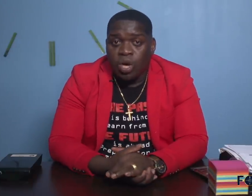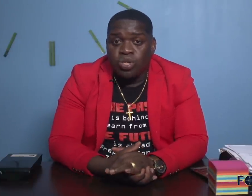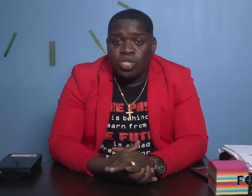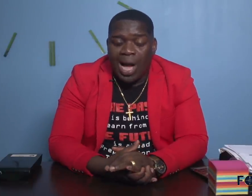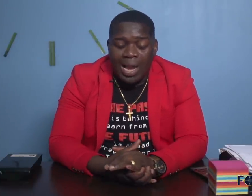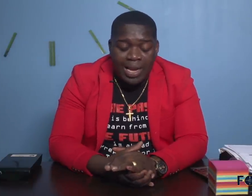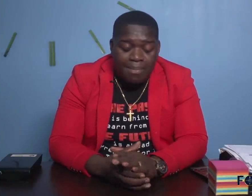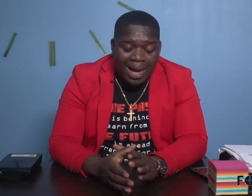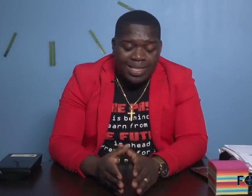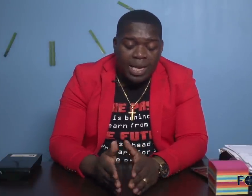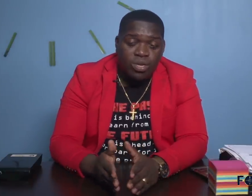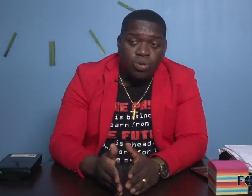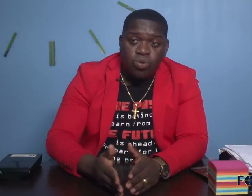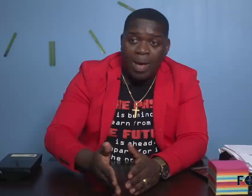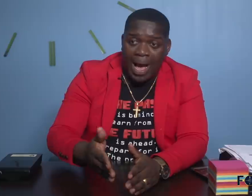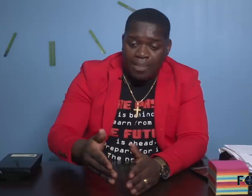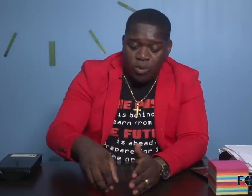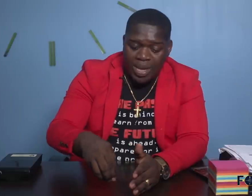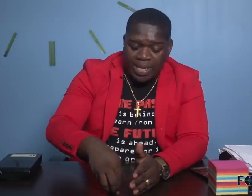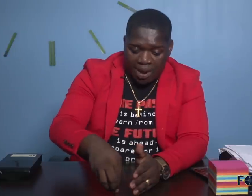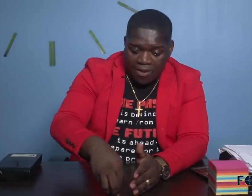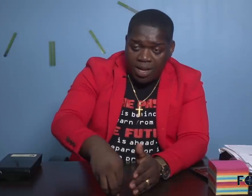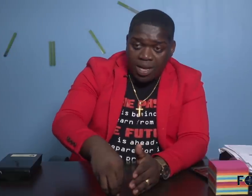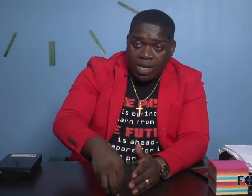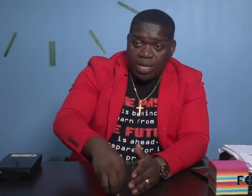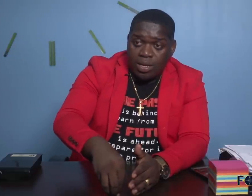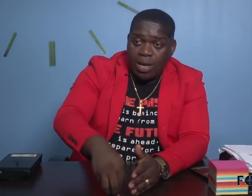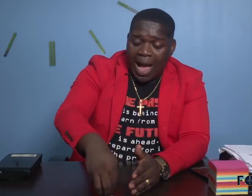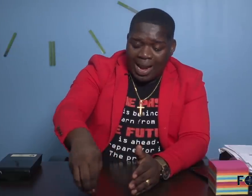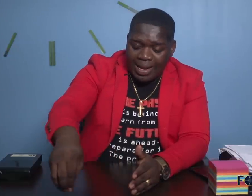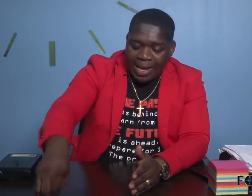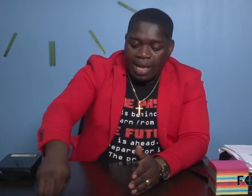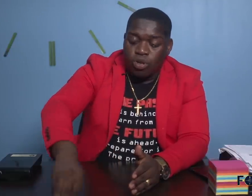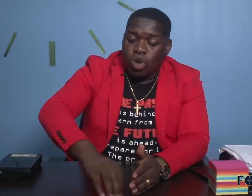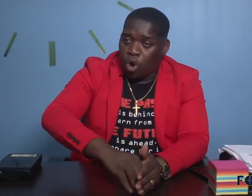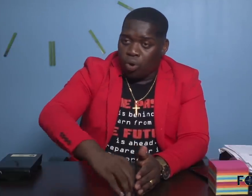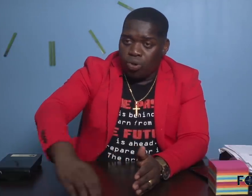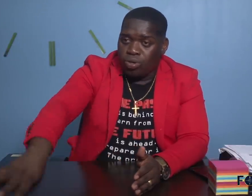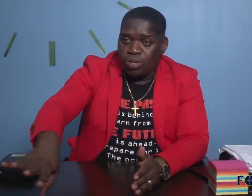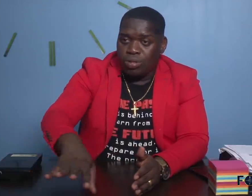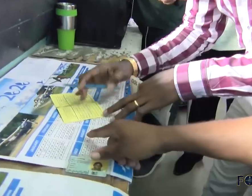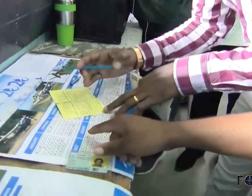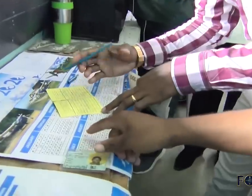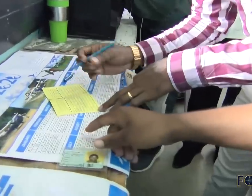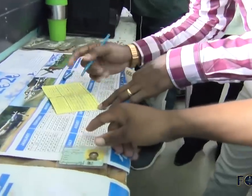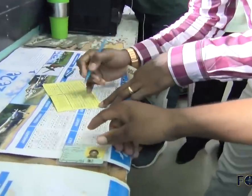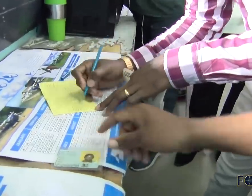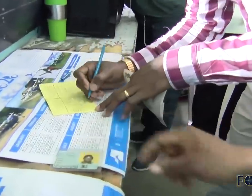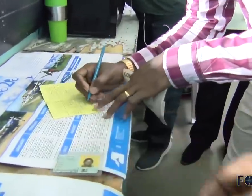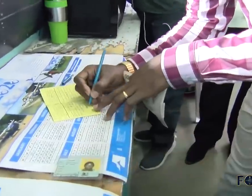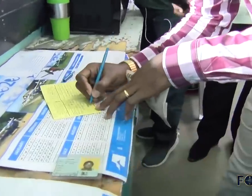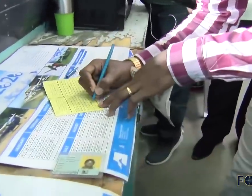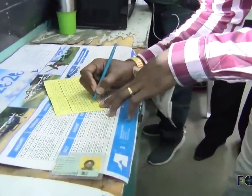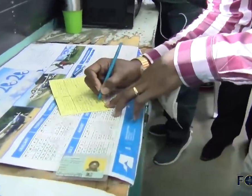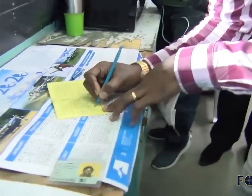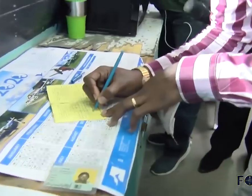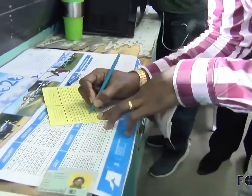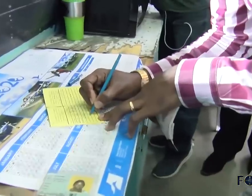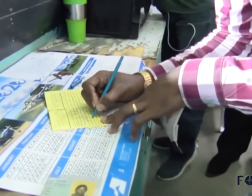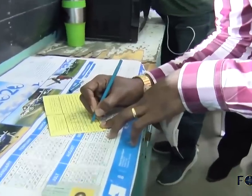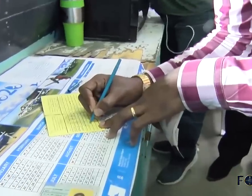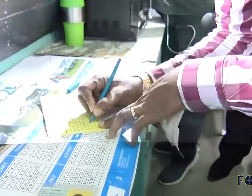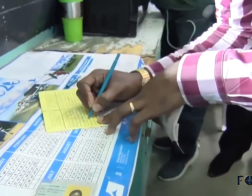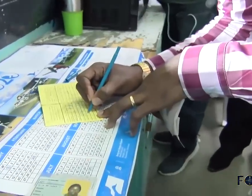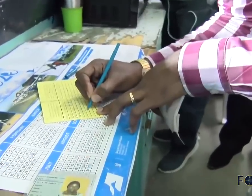BUG. Dus alle de maatregelen die we betreffen, alle dingen gaan door. Yes, als laatste, ik wil